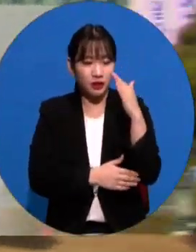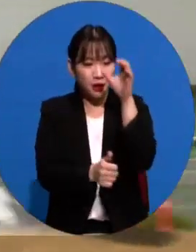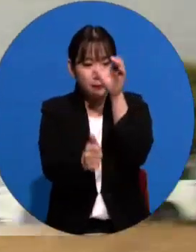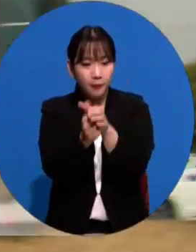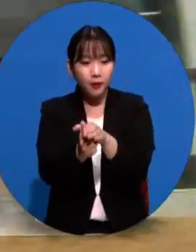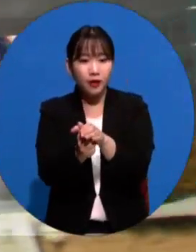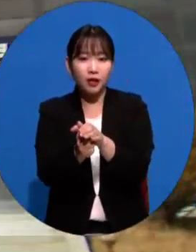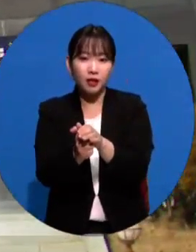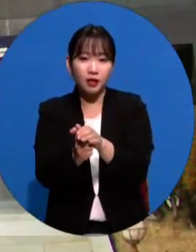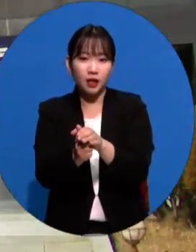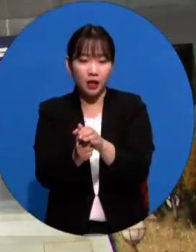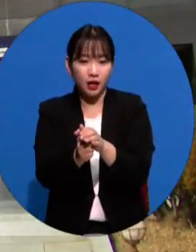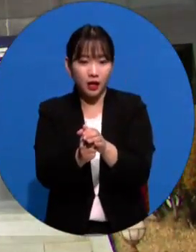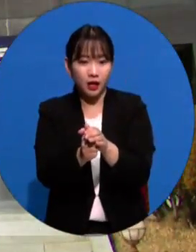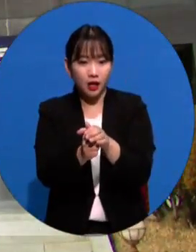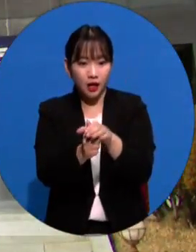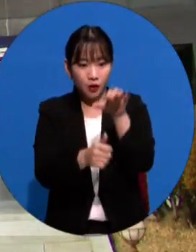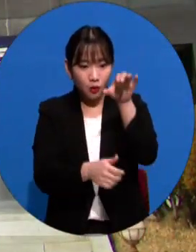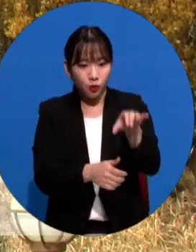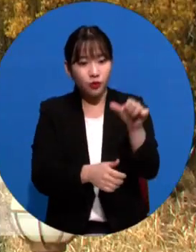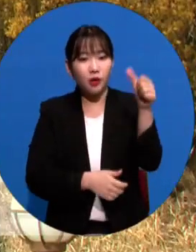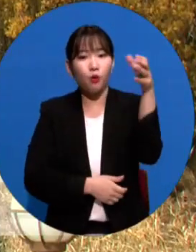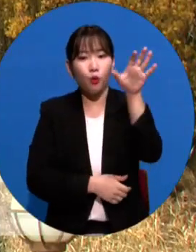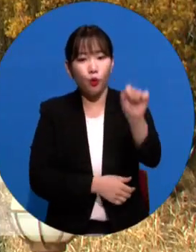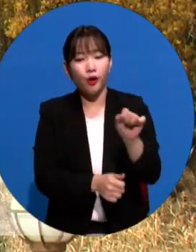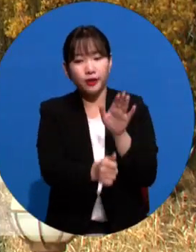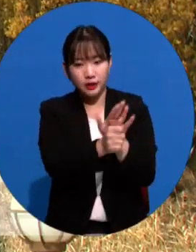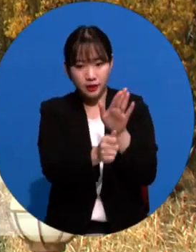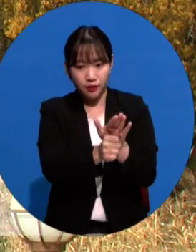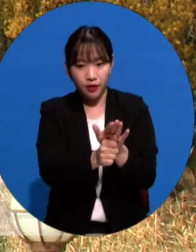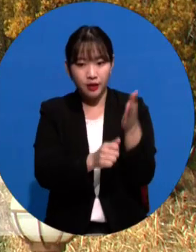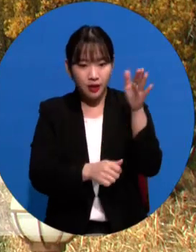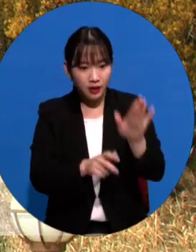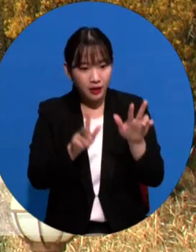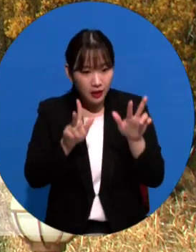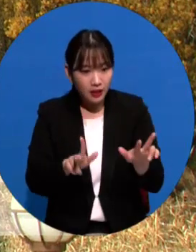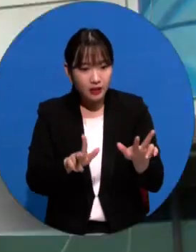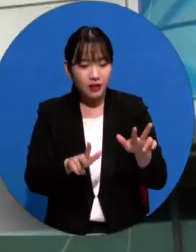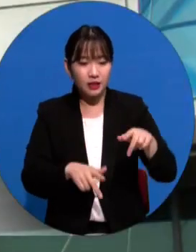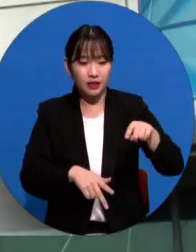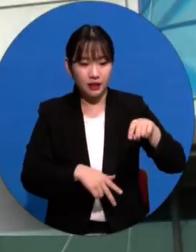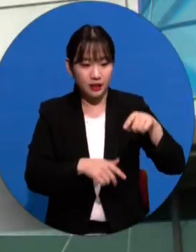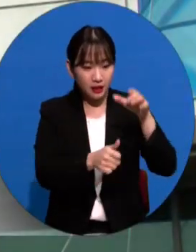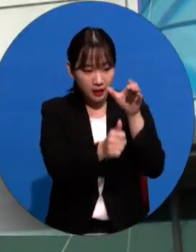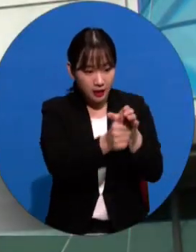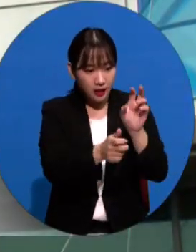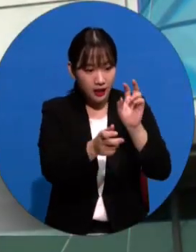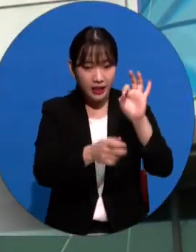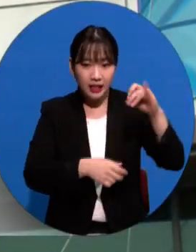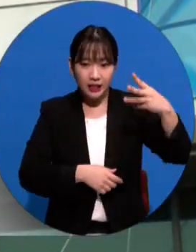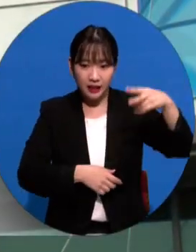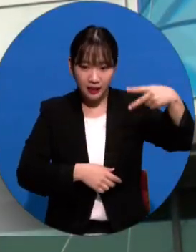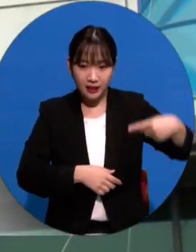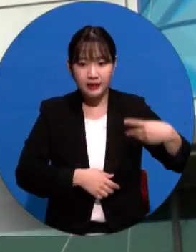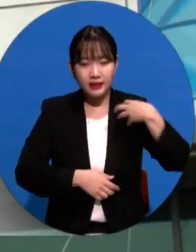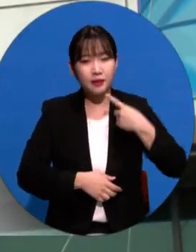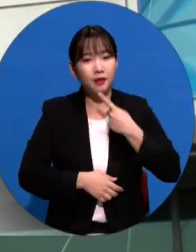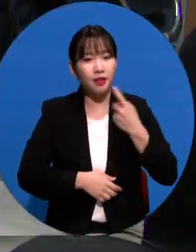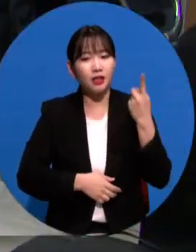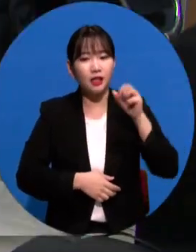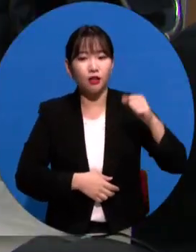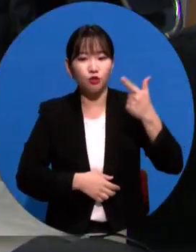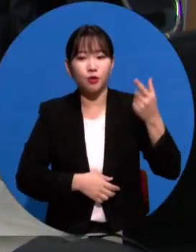운영 기관에 연간 5억여 원을 지원했는데 이제는 위탁 기관이 자체 부담해왔던 1억 6천여만 원의 운영비까지 감당해야